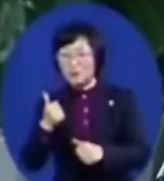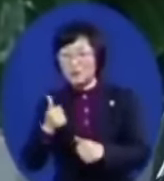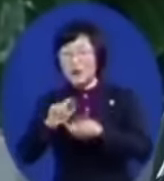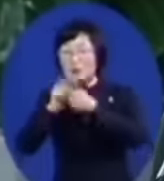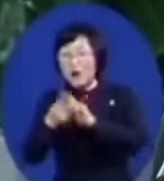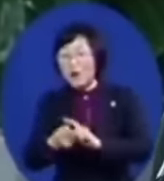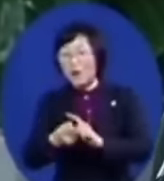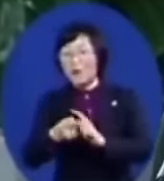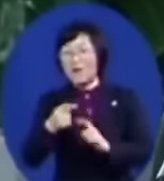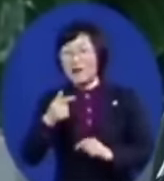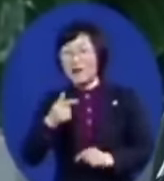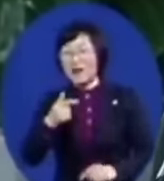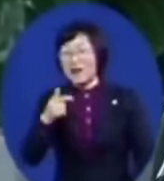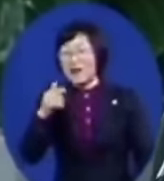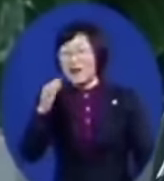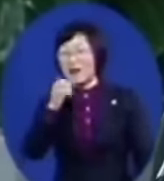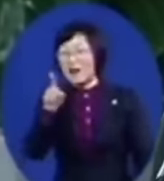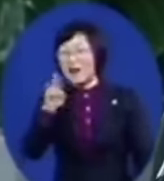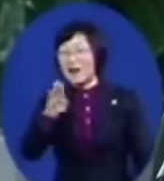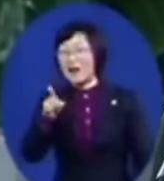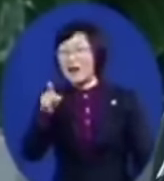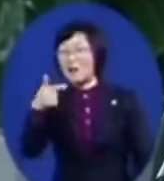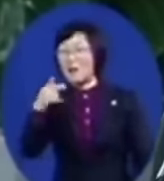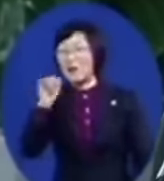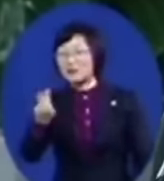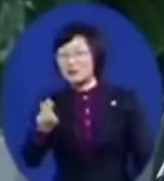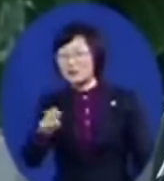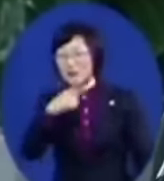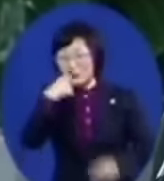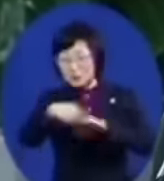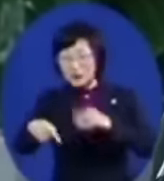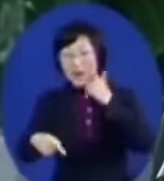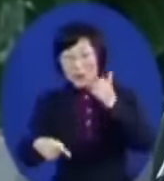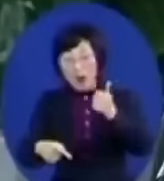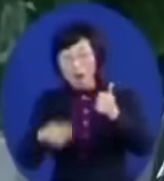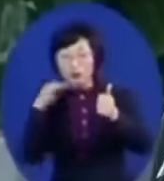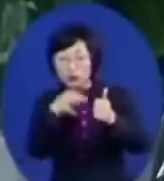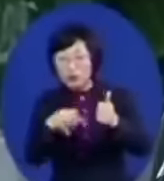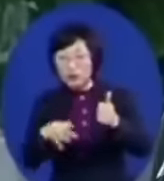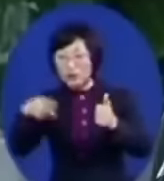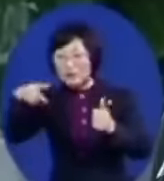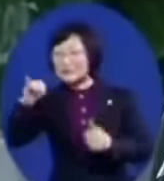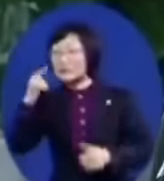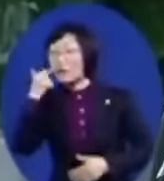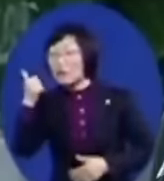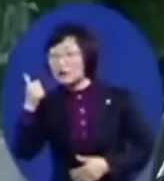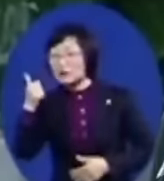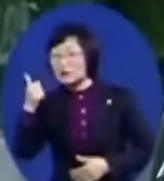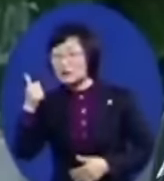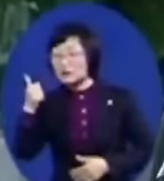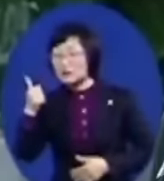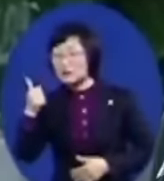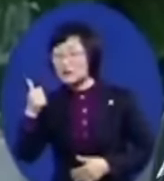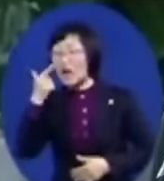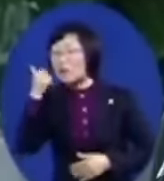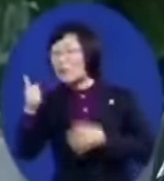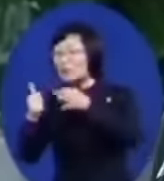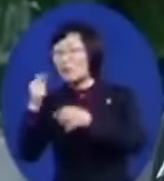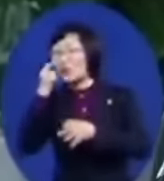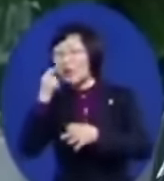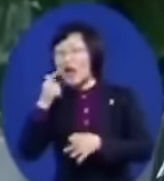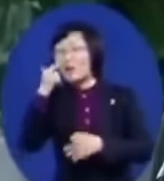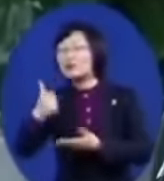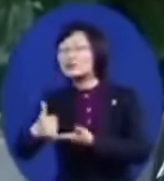주십시오. 자기 친아버지는 아빠라고 하지만 친아버지는 아빠로 뭐라고 아버님께 전화